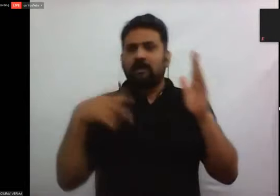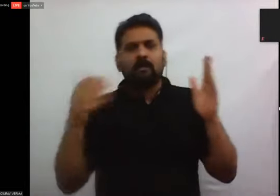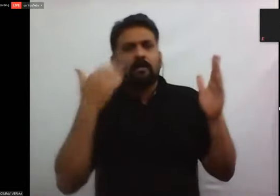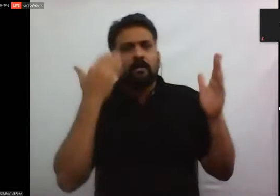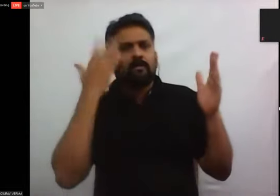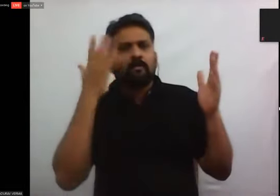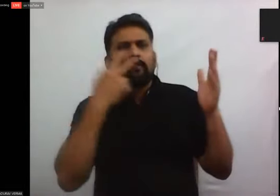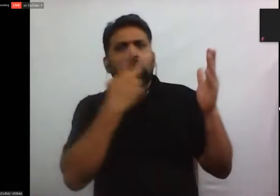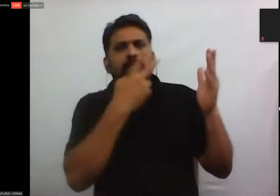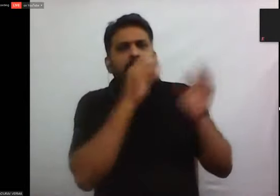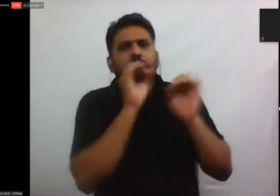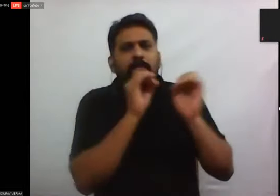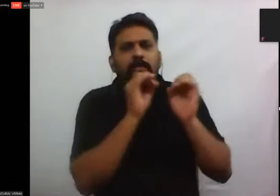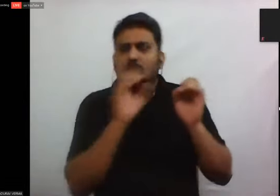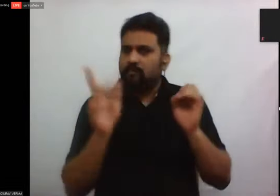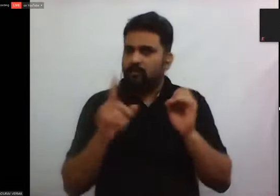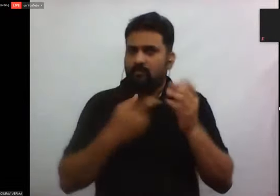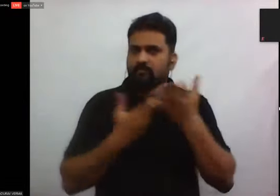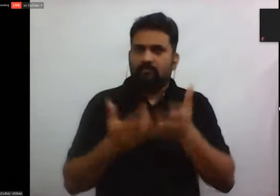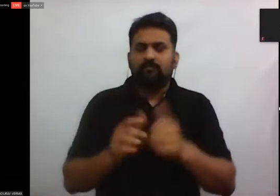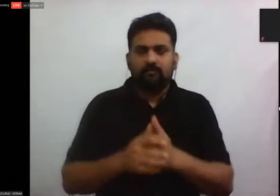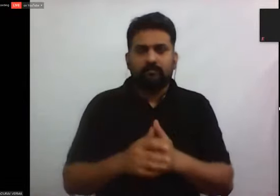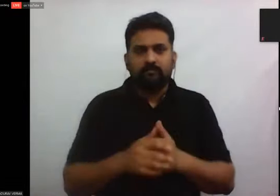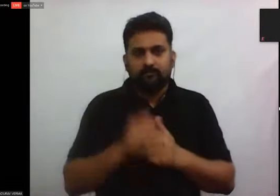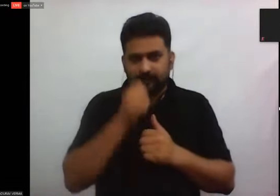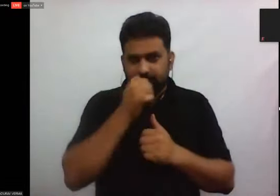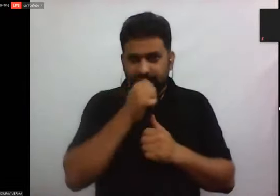अंडरस्टैंड. ऑल्सो ब्रदर आई थिंक